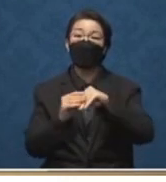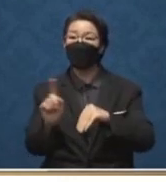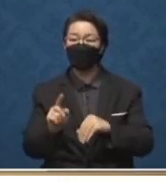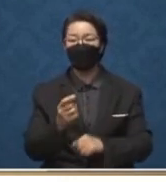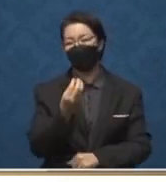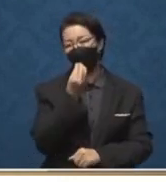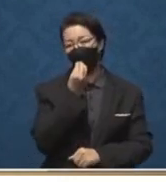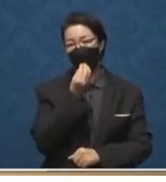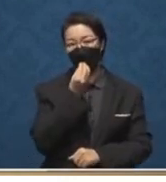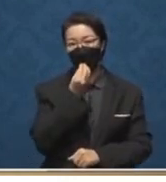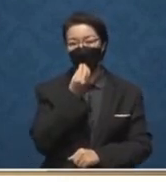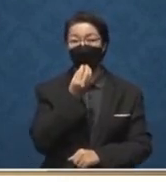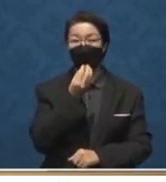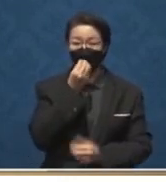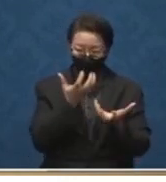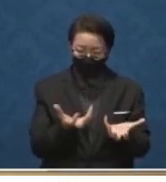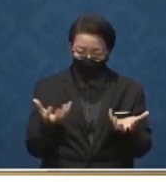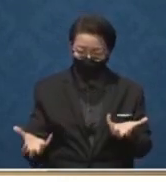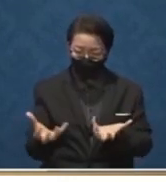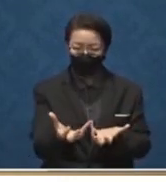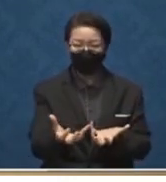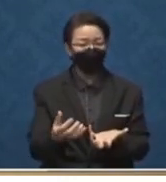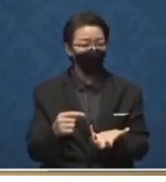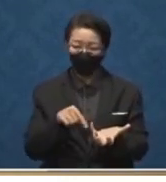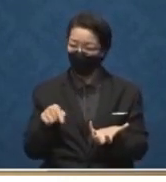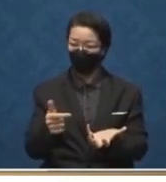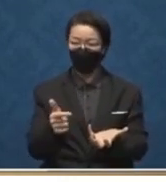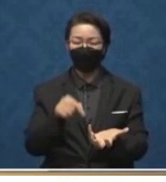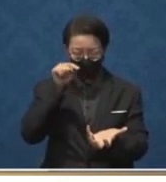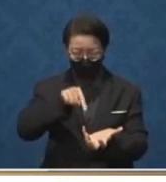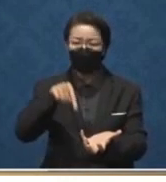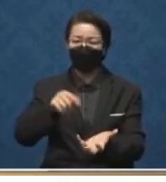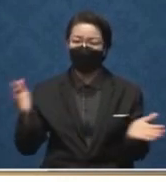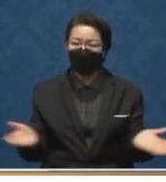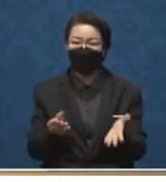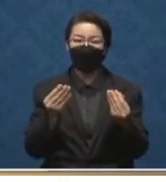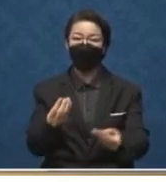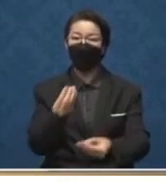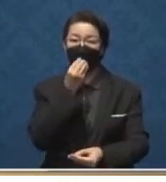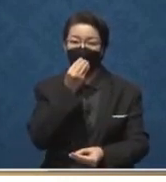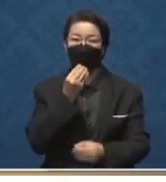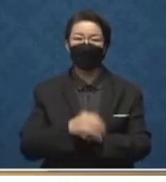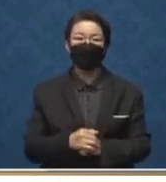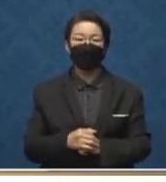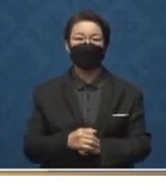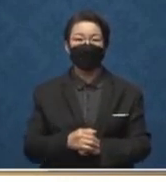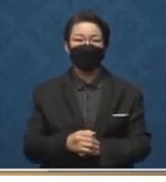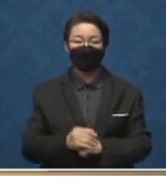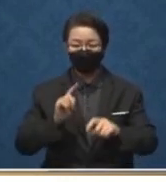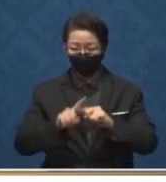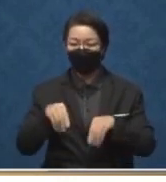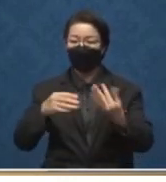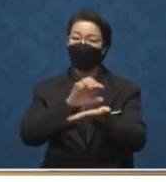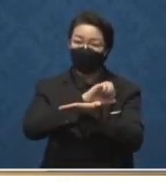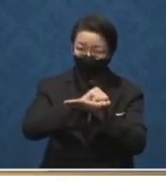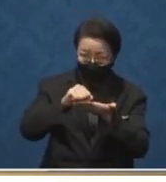เรื่องอาหาร อาหารไทยกคหารโลกเราคจะมกส่เสรม ระหารการกินให้มความสะาดปลด